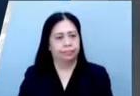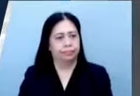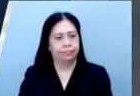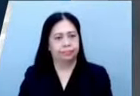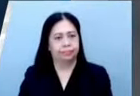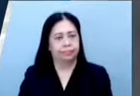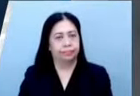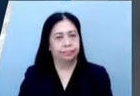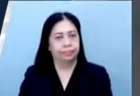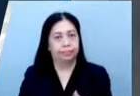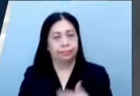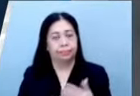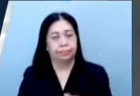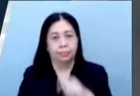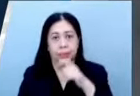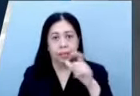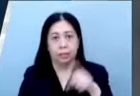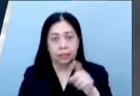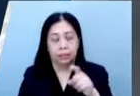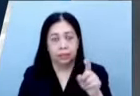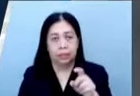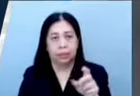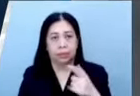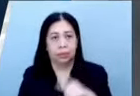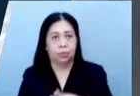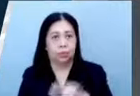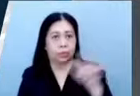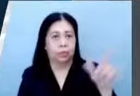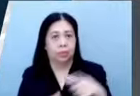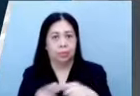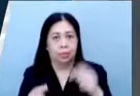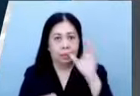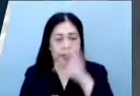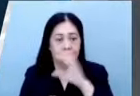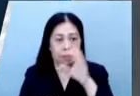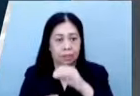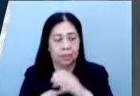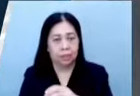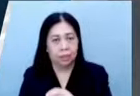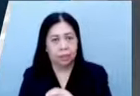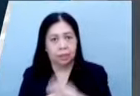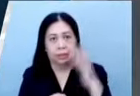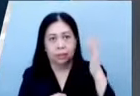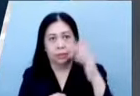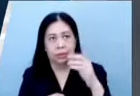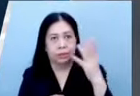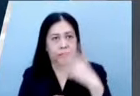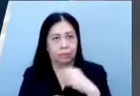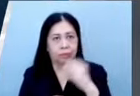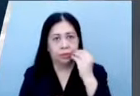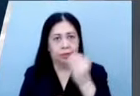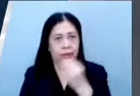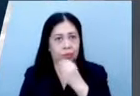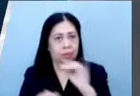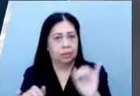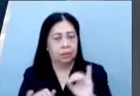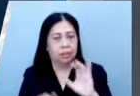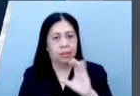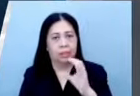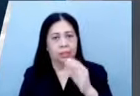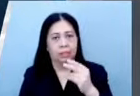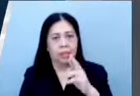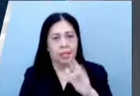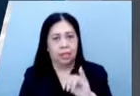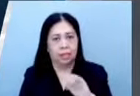Hindi na kailangang bumiyahe pa Japan para maghanap ng mga punong hitik sa bulaklak tulad po ng cherry blossoms. Singganda rin